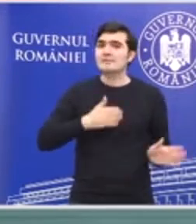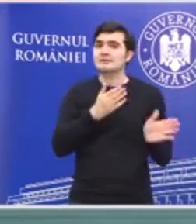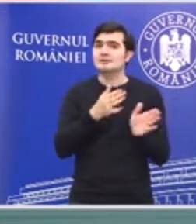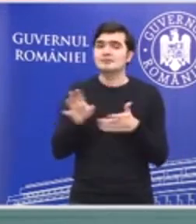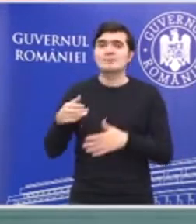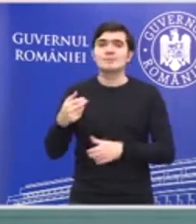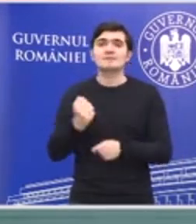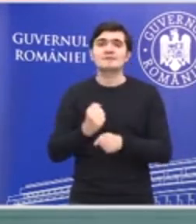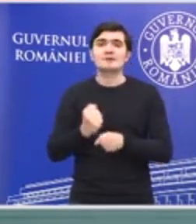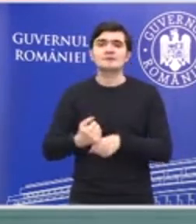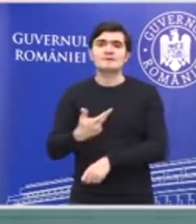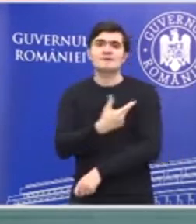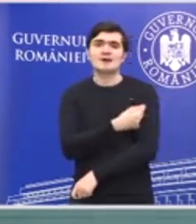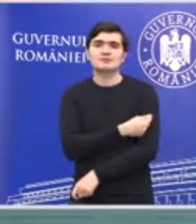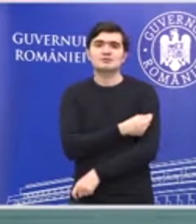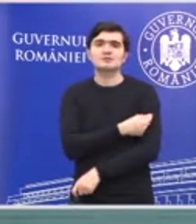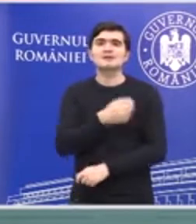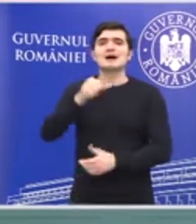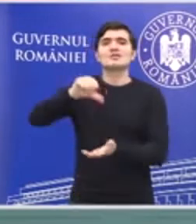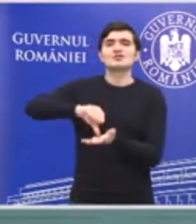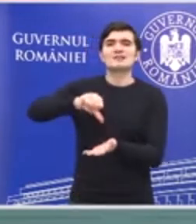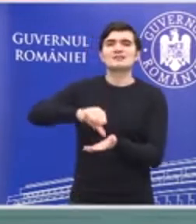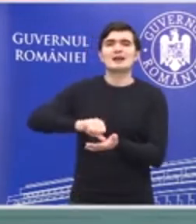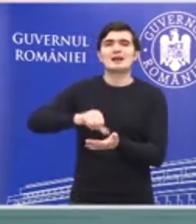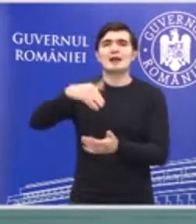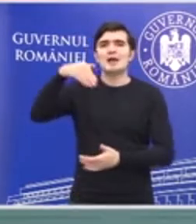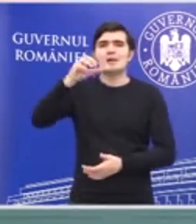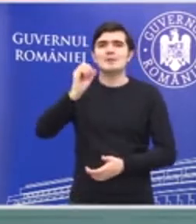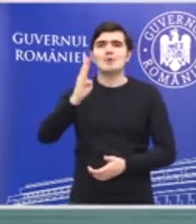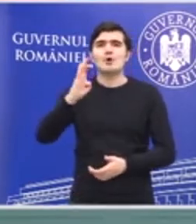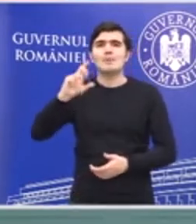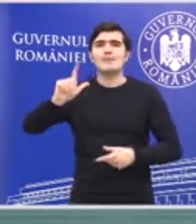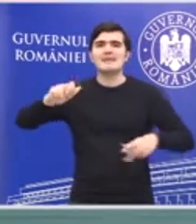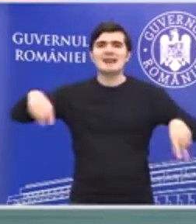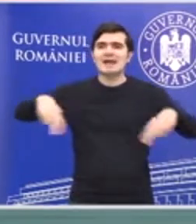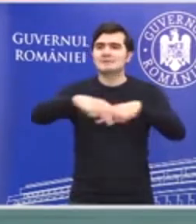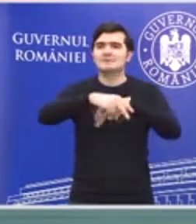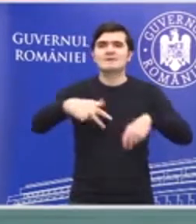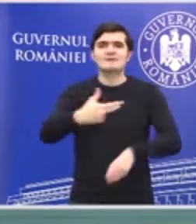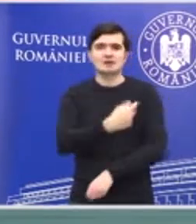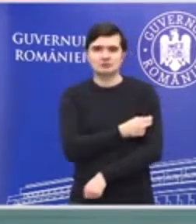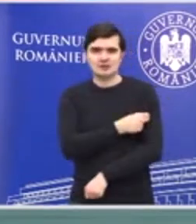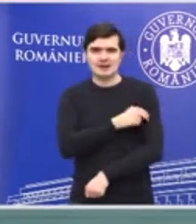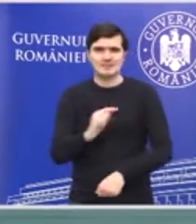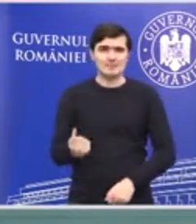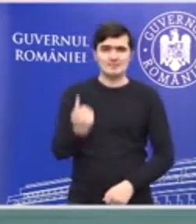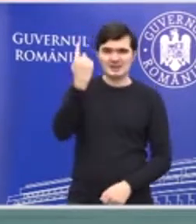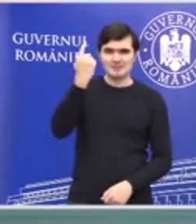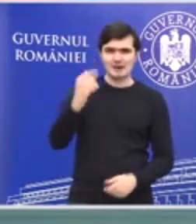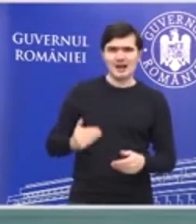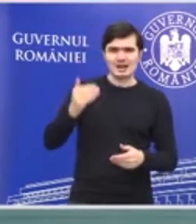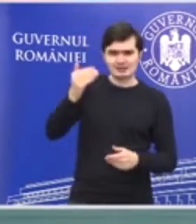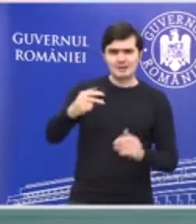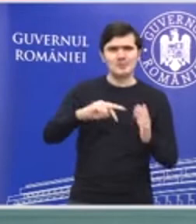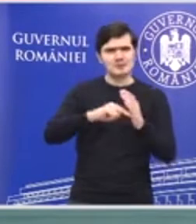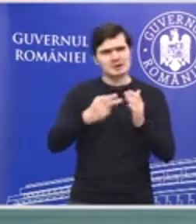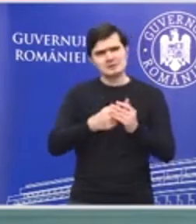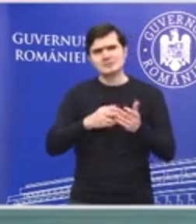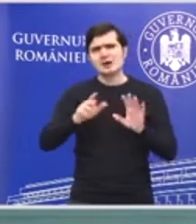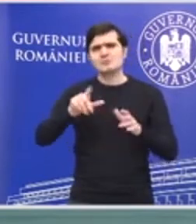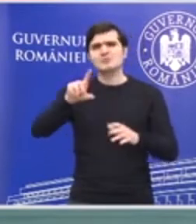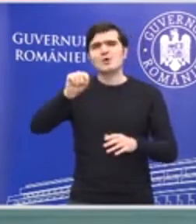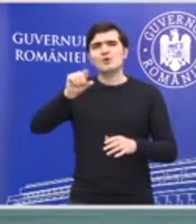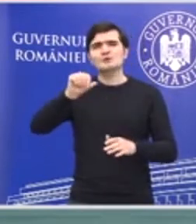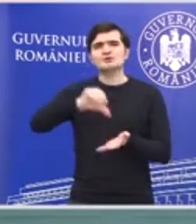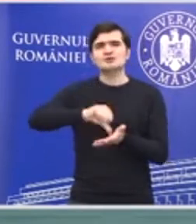vaccinărilor cu centrele mobile de vaccinare. În prima etapă sunt vor fi pregătite circa 20 de centre mobile